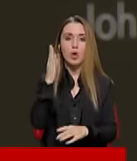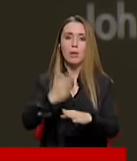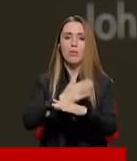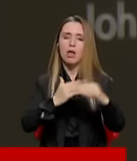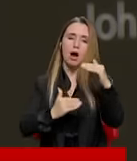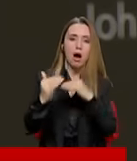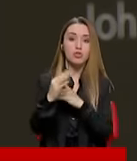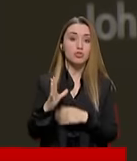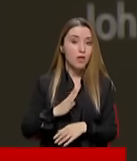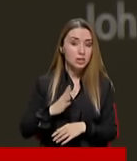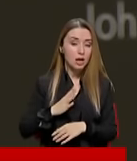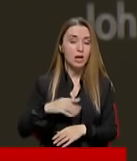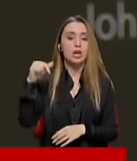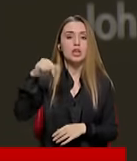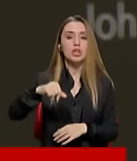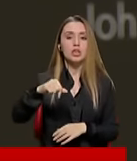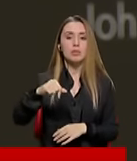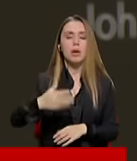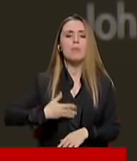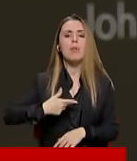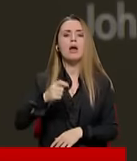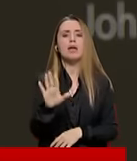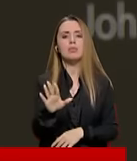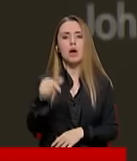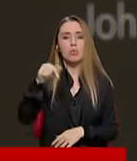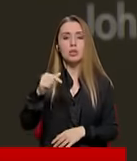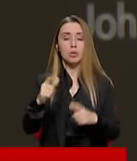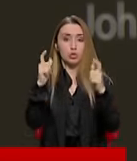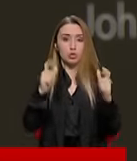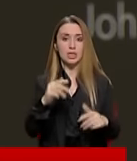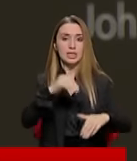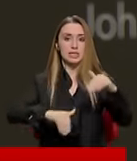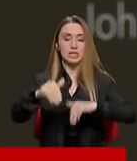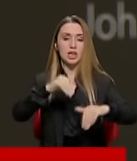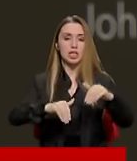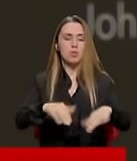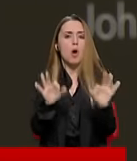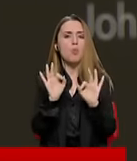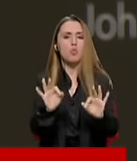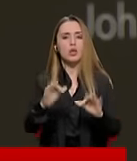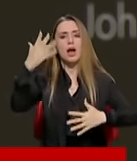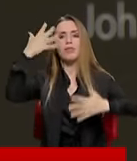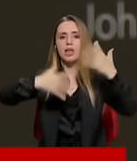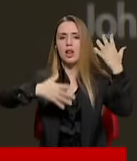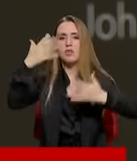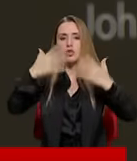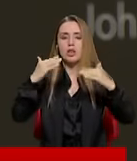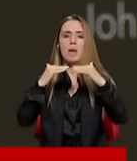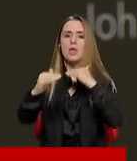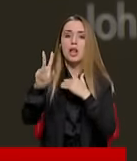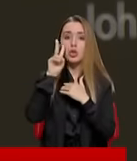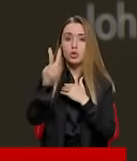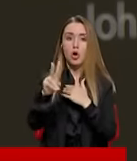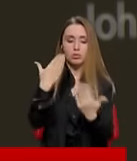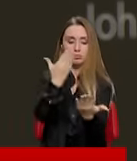artışı falan varsa şimdiye Merak etmeyin e burası Büyükşehir seçimi çıkarıp mutlaka televizyonda milletin gözünün